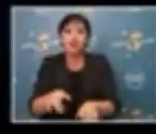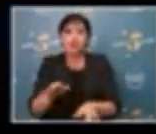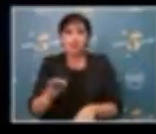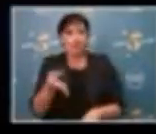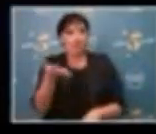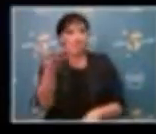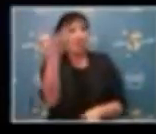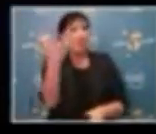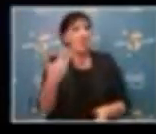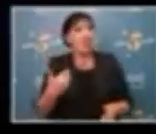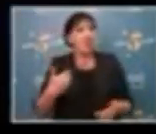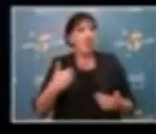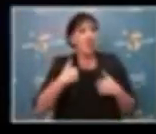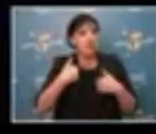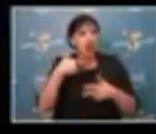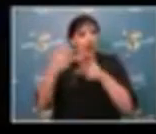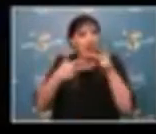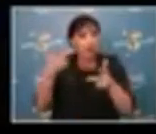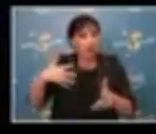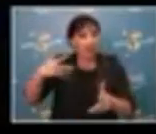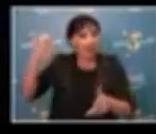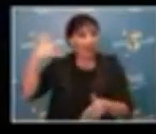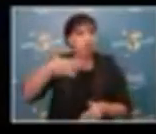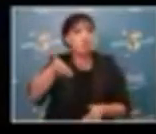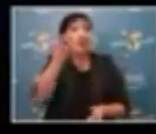Tanto tempo che non mi rivolgo più a voi,